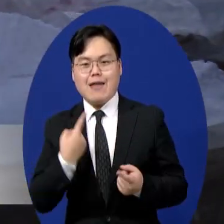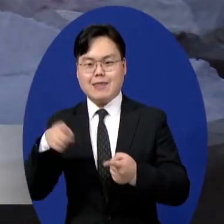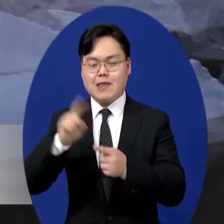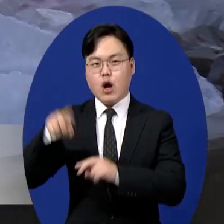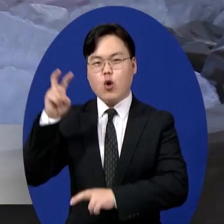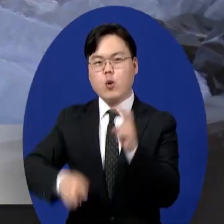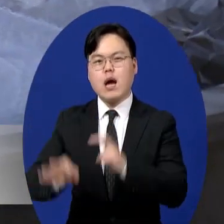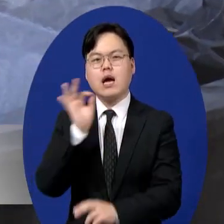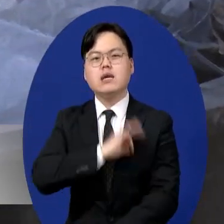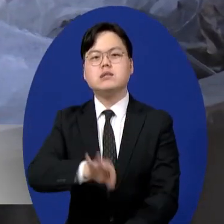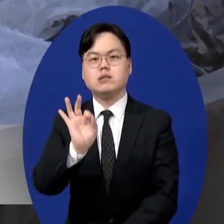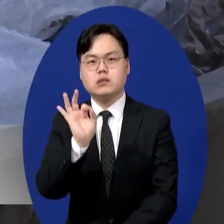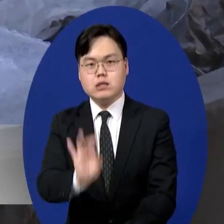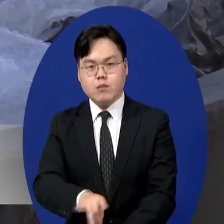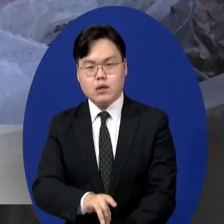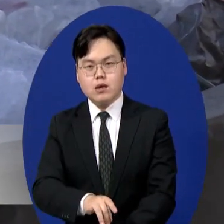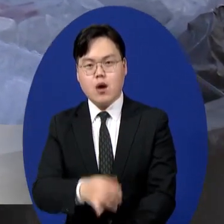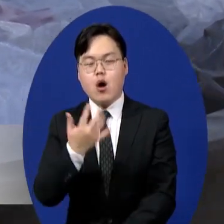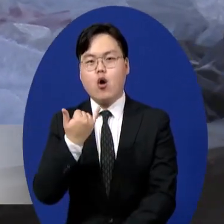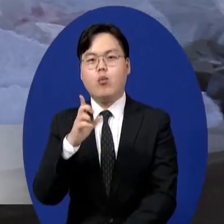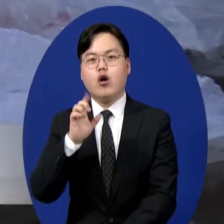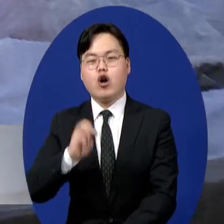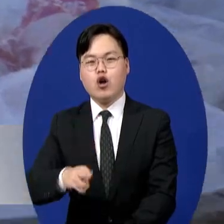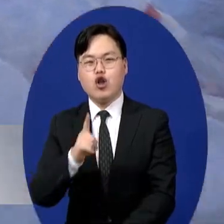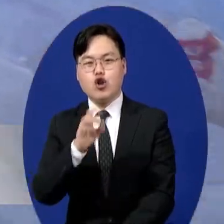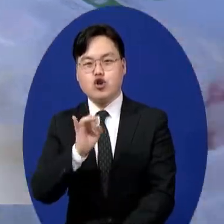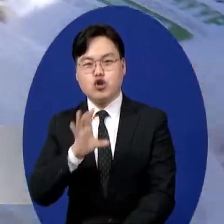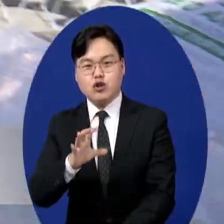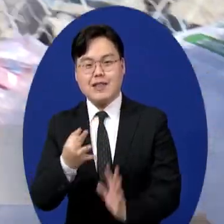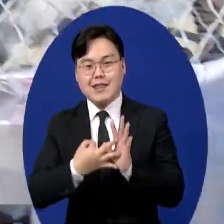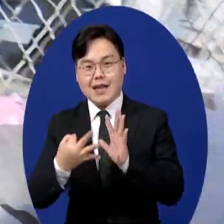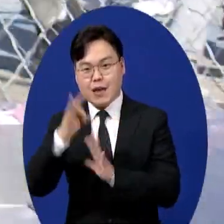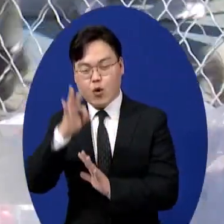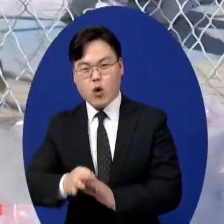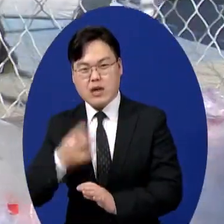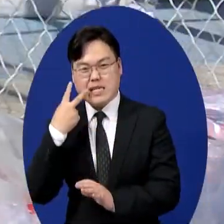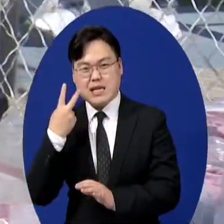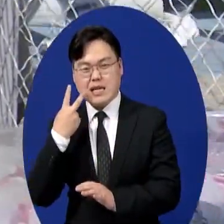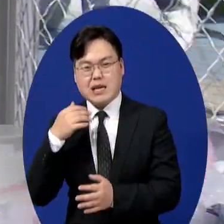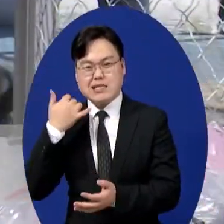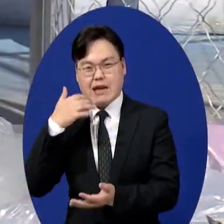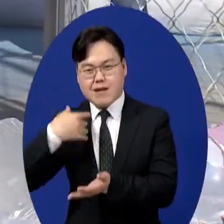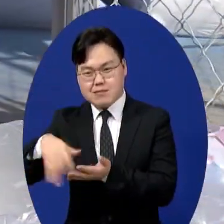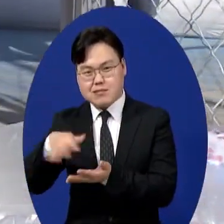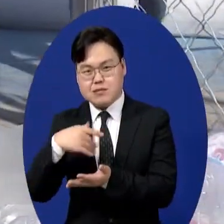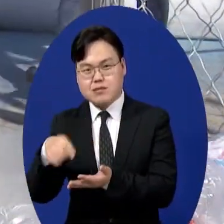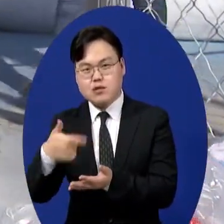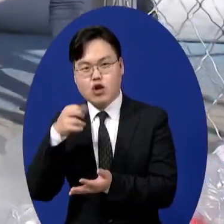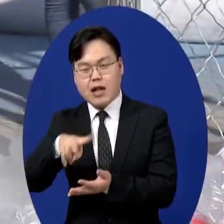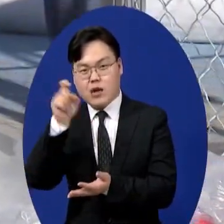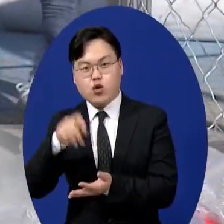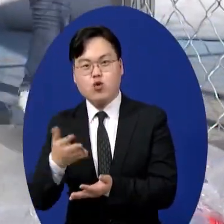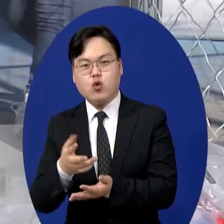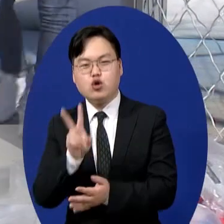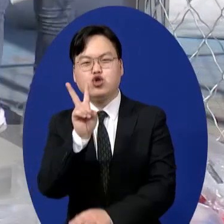юунд ашигладаг вэ гэвэл одоо нөө Улаанбаатар хотын хөрсний 88% нь хөрсний бохирдлалтай байгаа. Энэ маань гол асуудал нь нөхөн жарлан